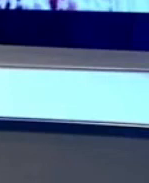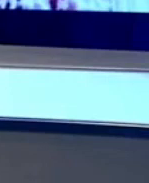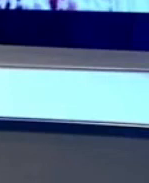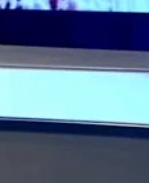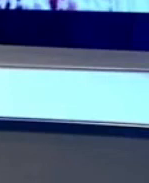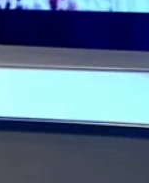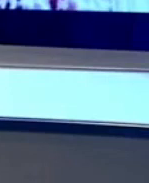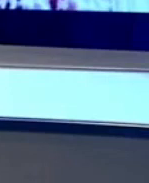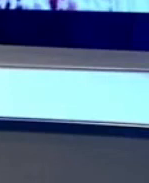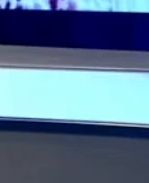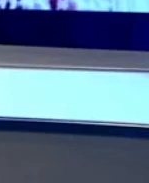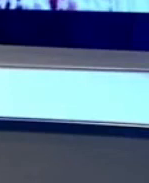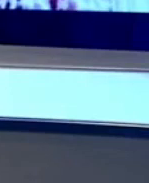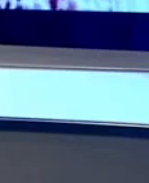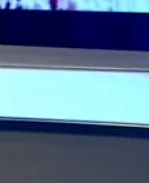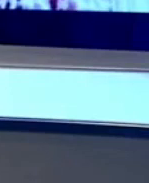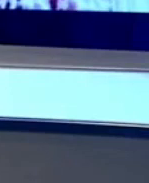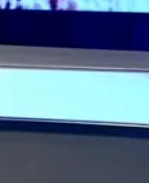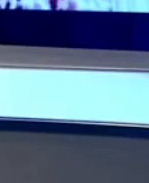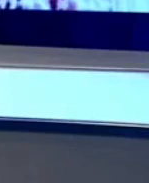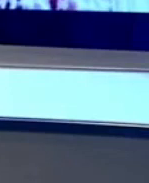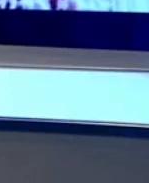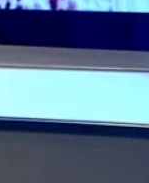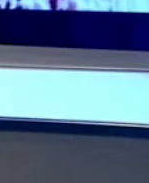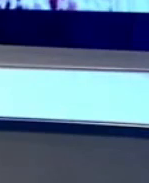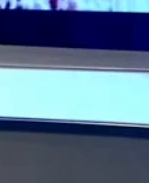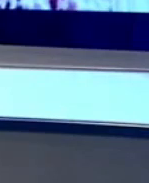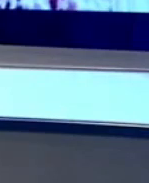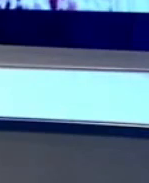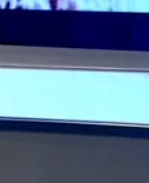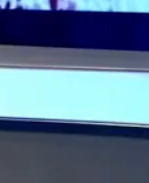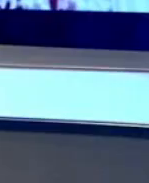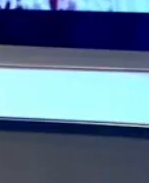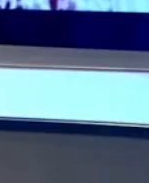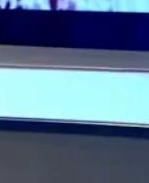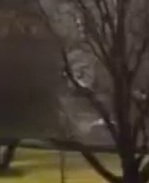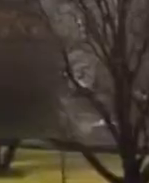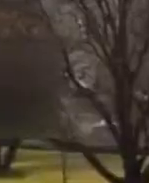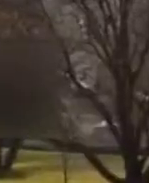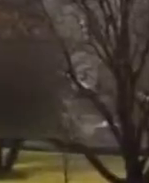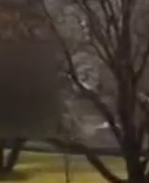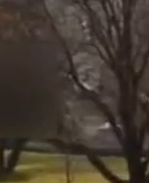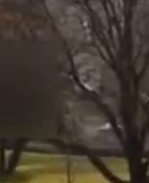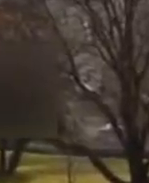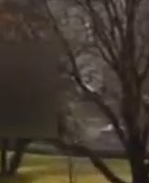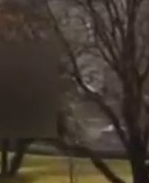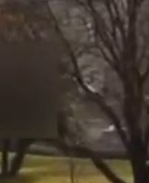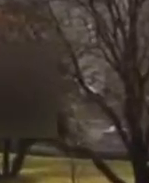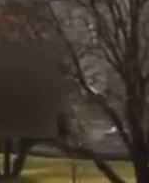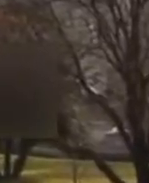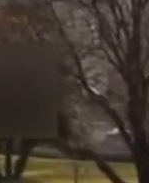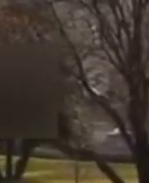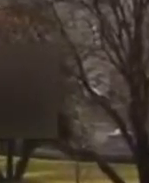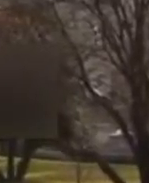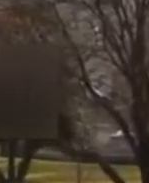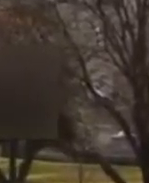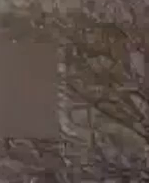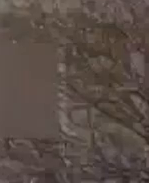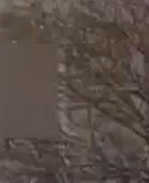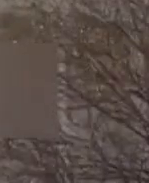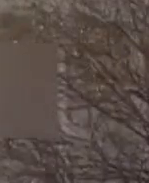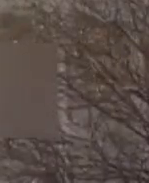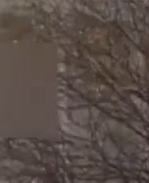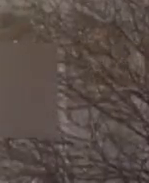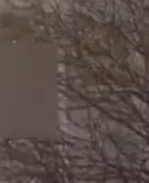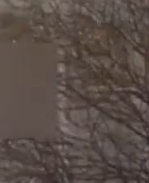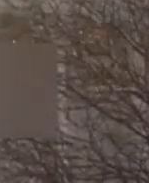прокурорын газар Хашогиг санаатаа алж цогцыг нь устгасан тухай мэдээсэн юм. Энэ өргөн барьсан тогтоолын төслийг батллаа гэхэд